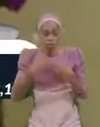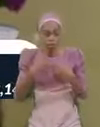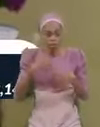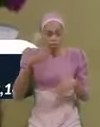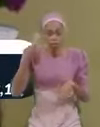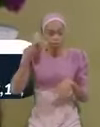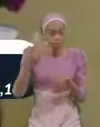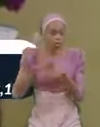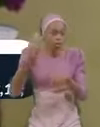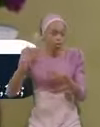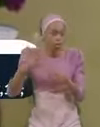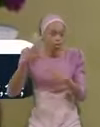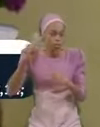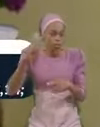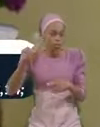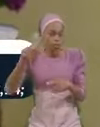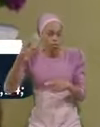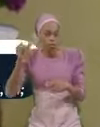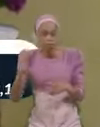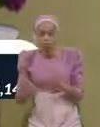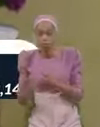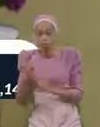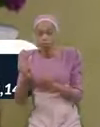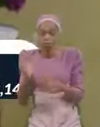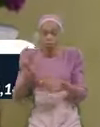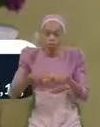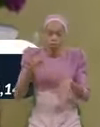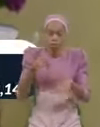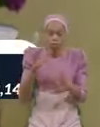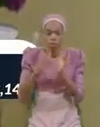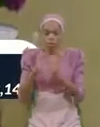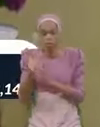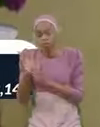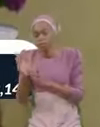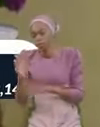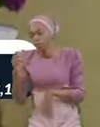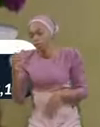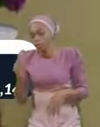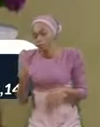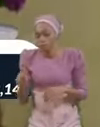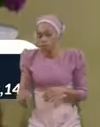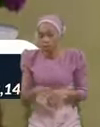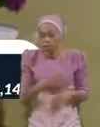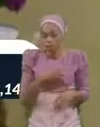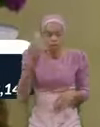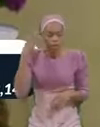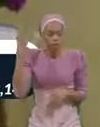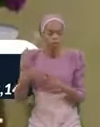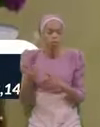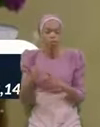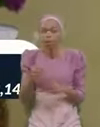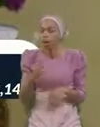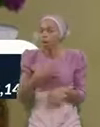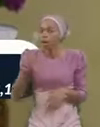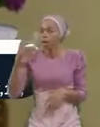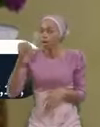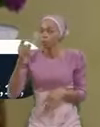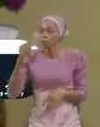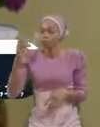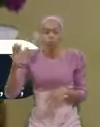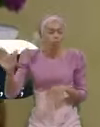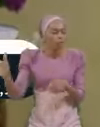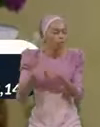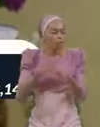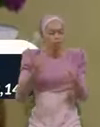elle avait une sœur nommée Marie qui s'étend assise aux pieds du Seigneur écoutait sa parole Mar occupé à divers soins